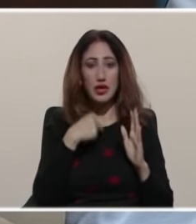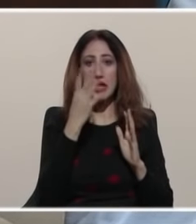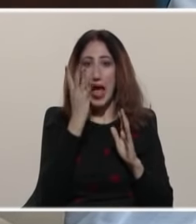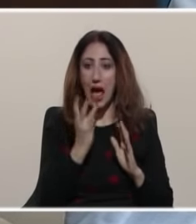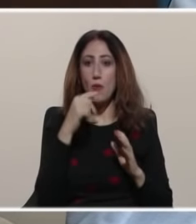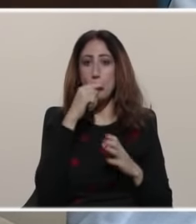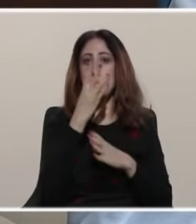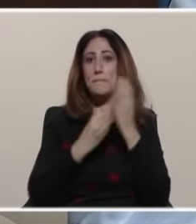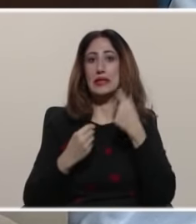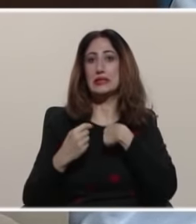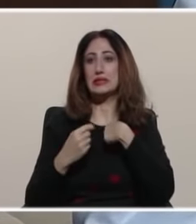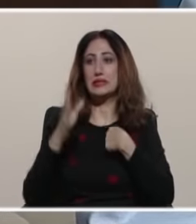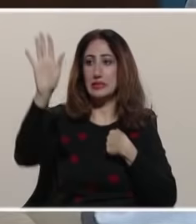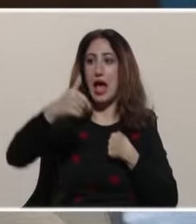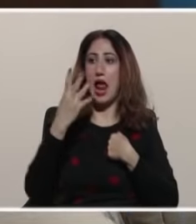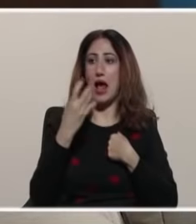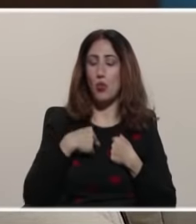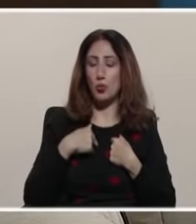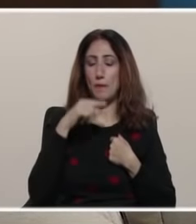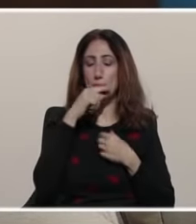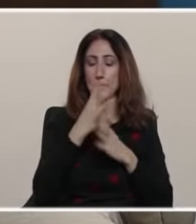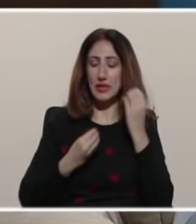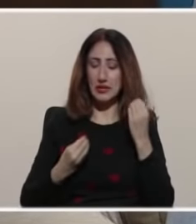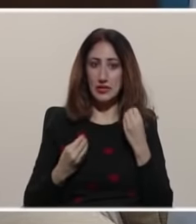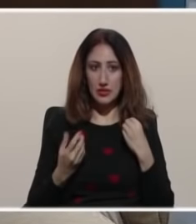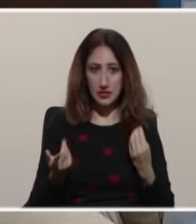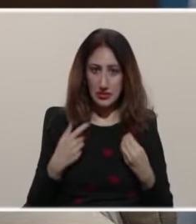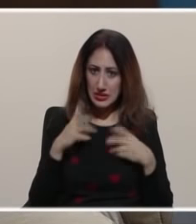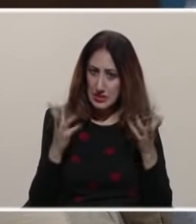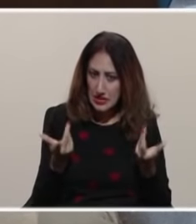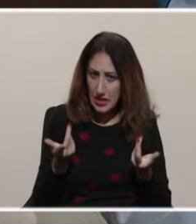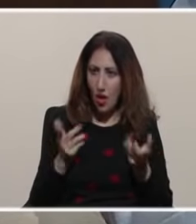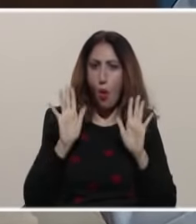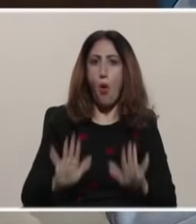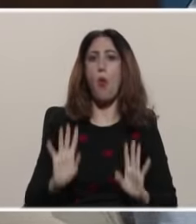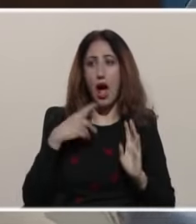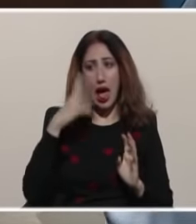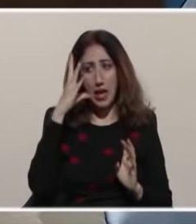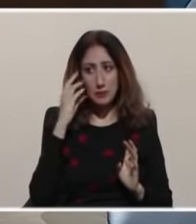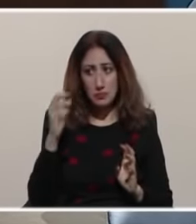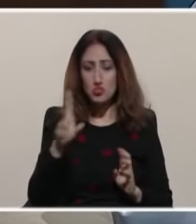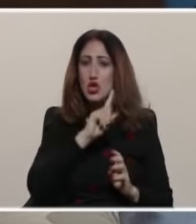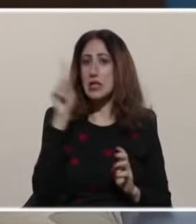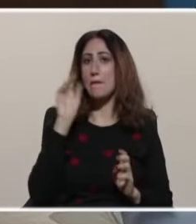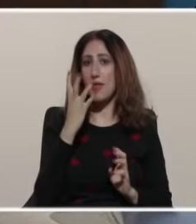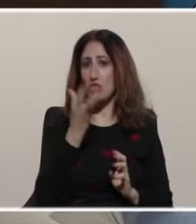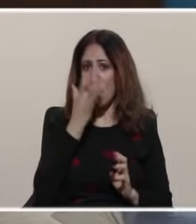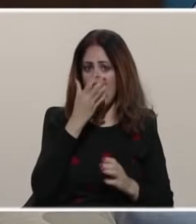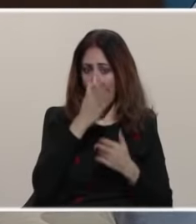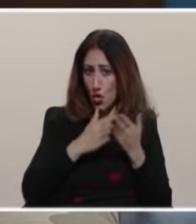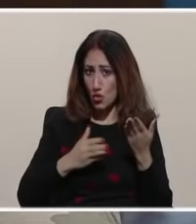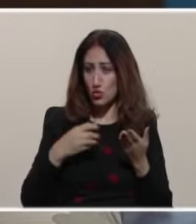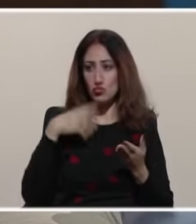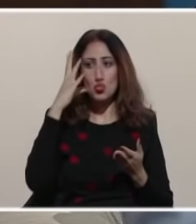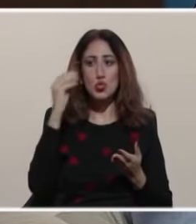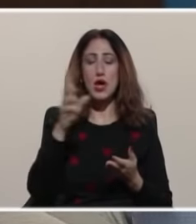ابنتي. فالشاب قال له يعني إيه تزوج ابنتك؟ قال له هو كده، يا إما مش هسامحك. فقال له طيب